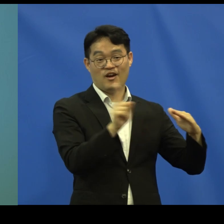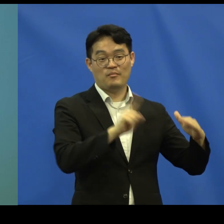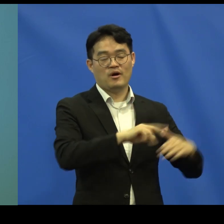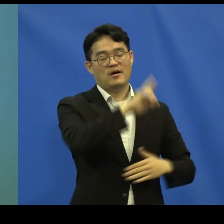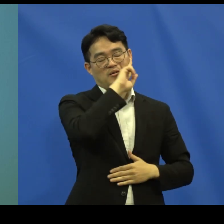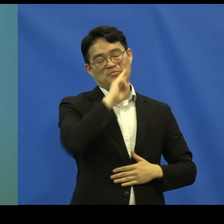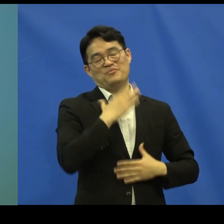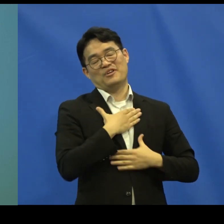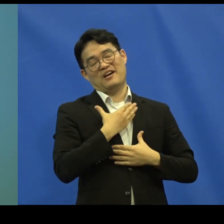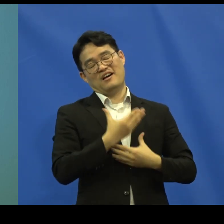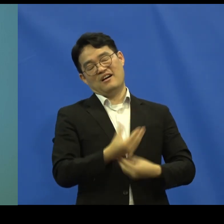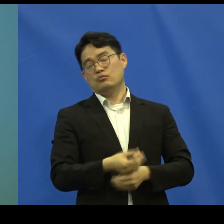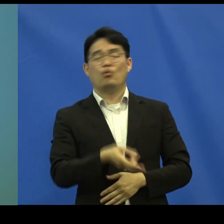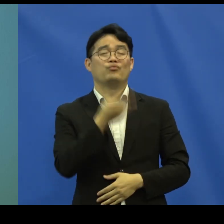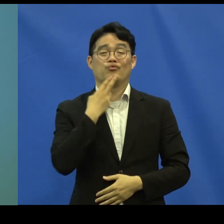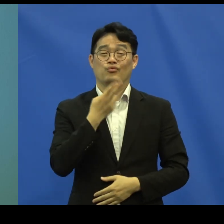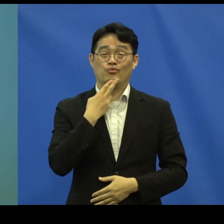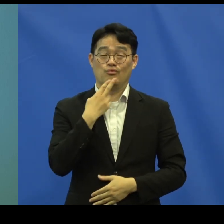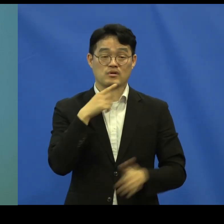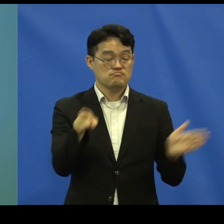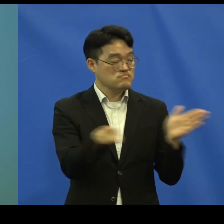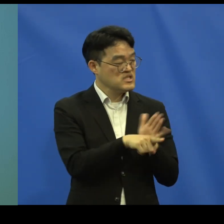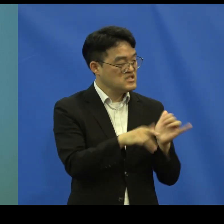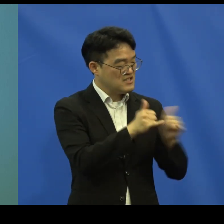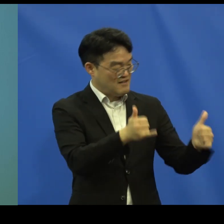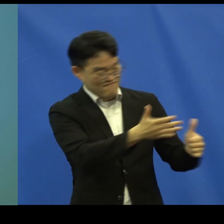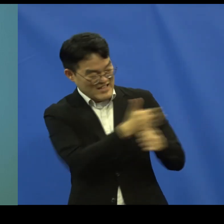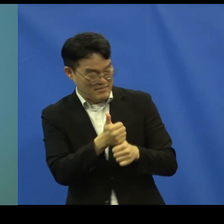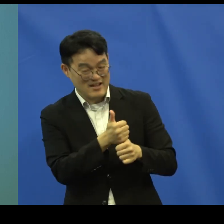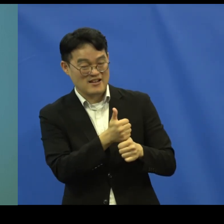그 시대의 로마 제국의 그 권세가